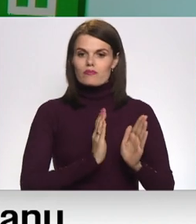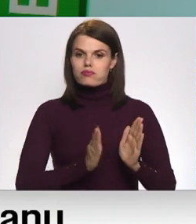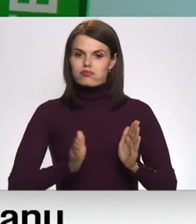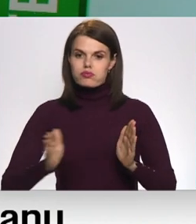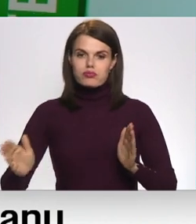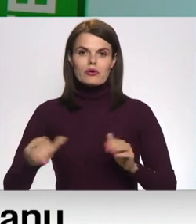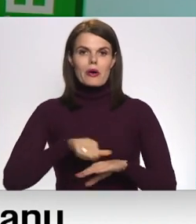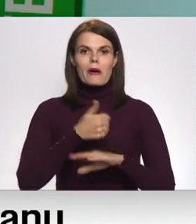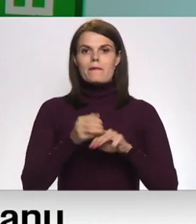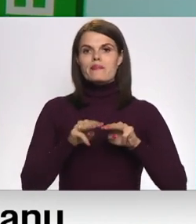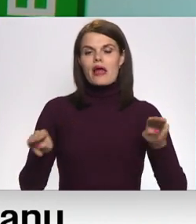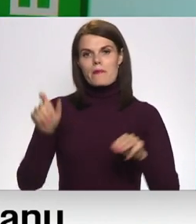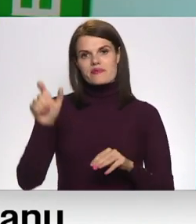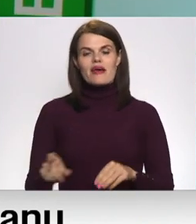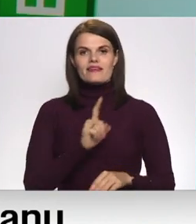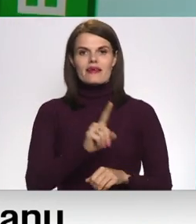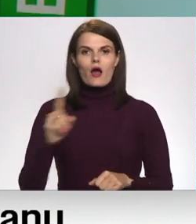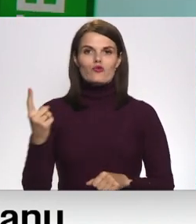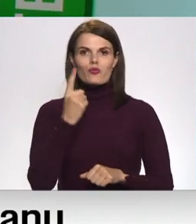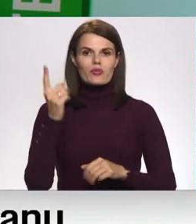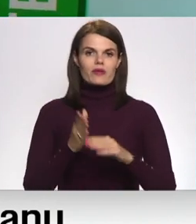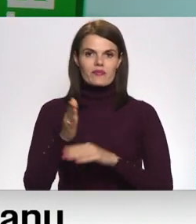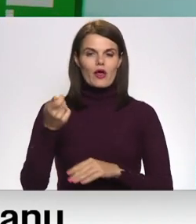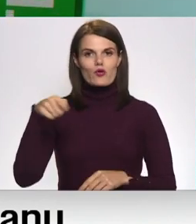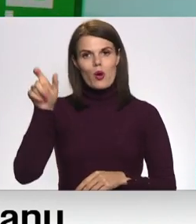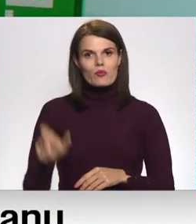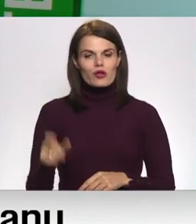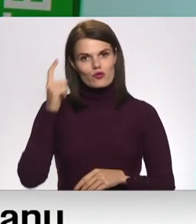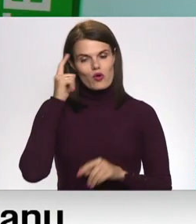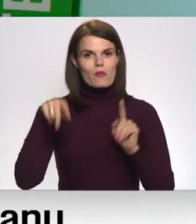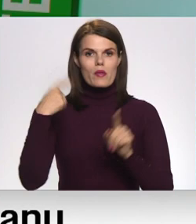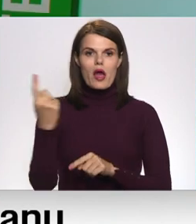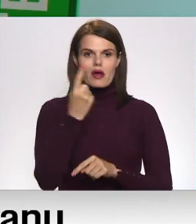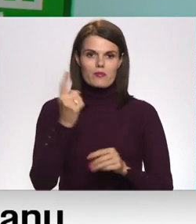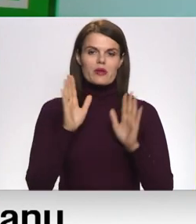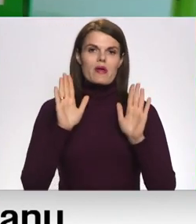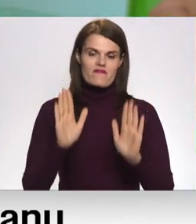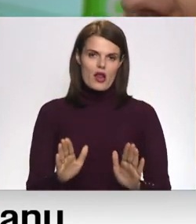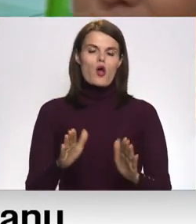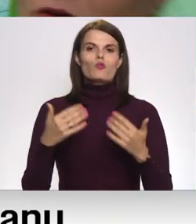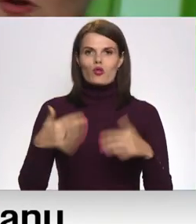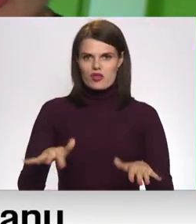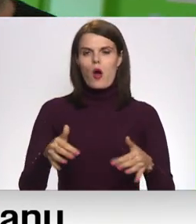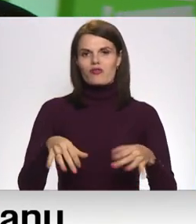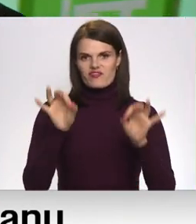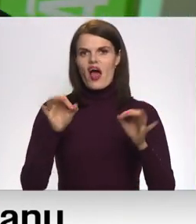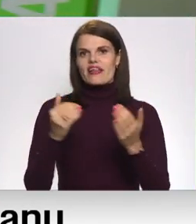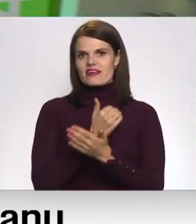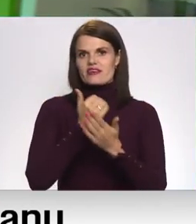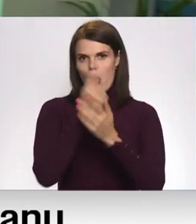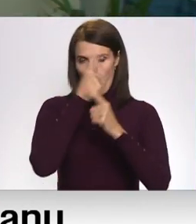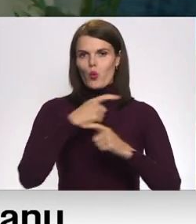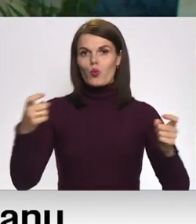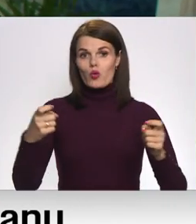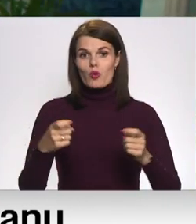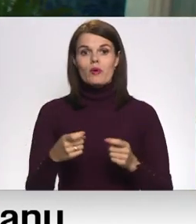premjers katru pirmdienu dodas pie prezidenta. Es domāju, ka nākam pirmdienu varētu būt būtiski jaunumi. Šajā brīdī jums paldies par sarunu un plašāk par šajās